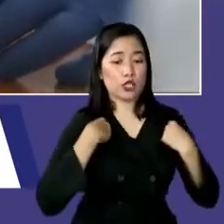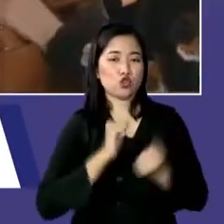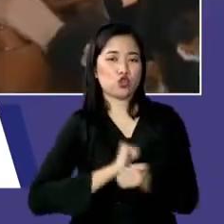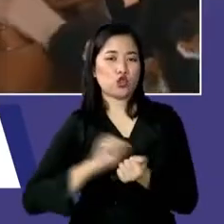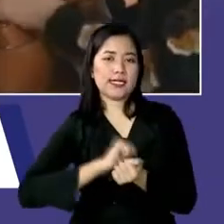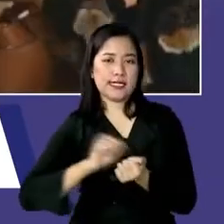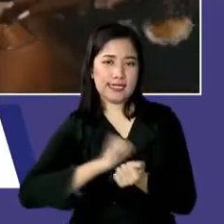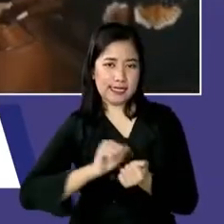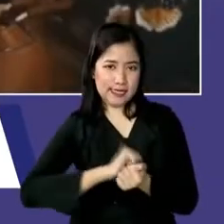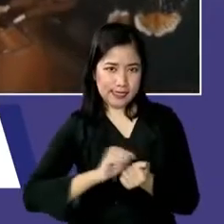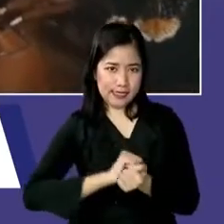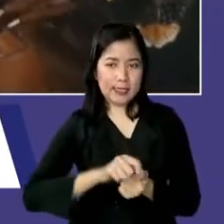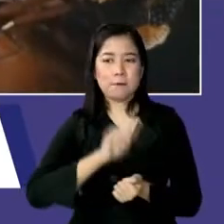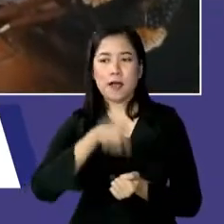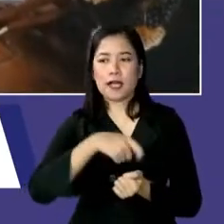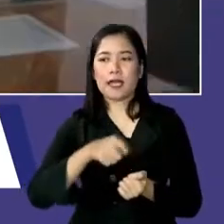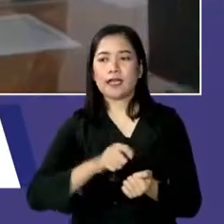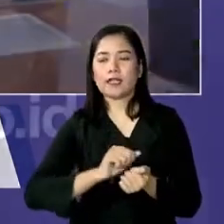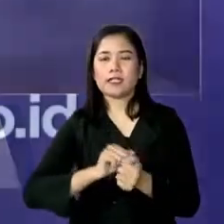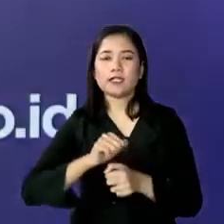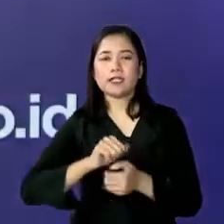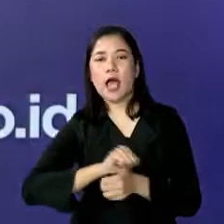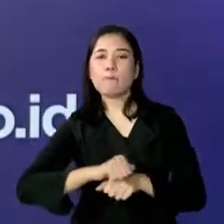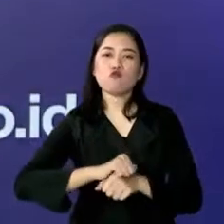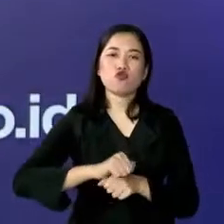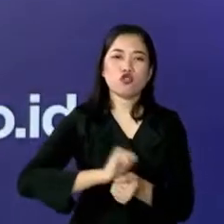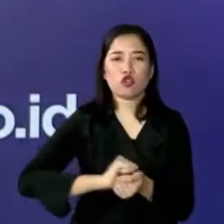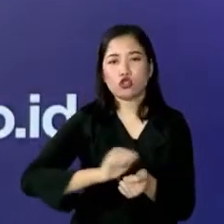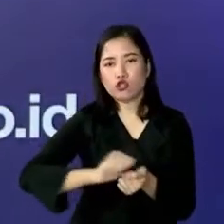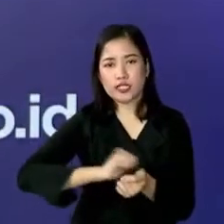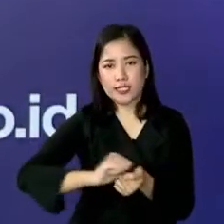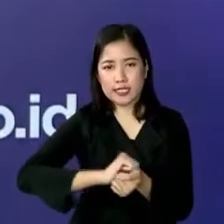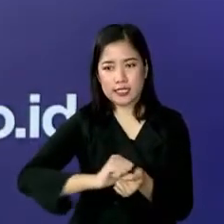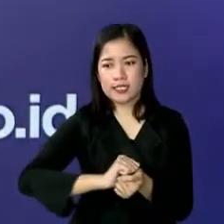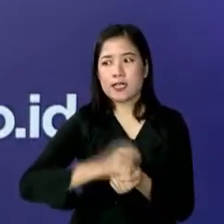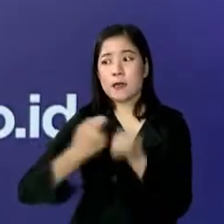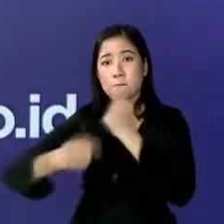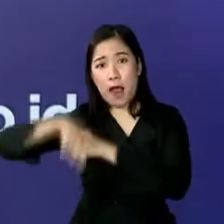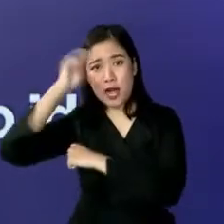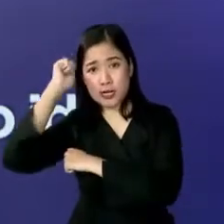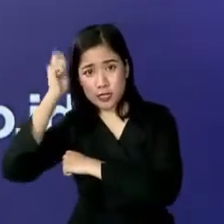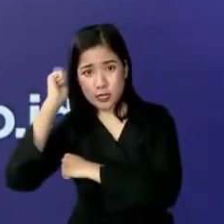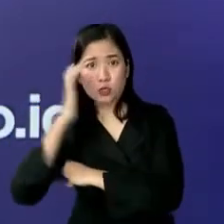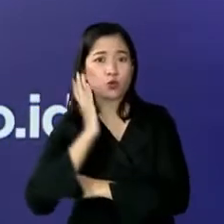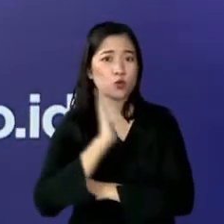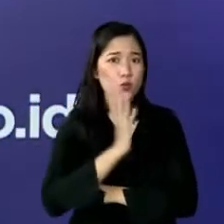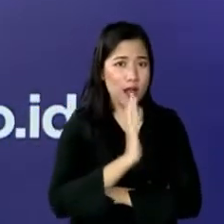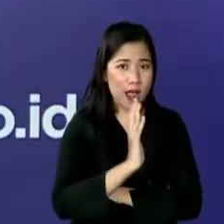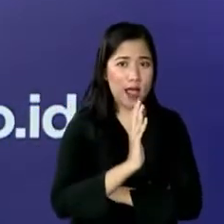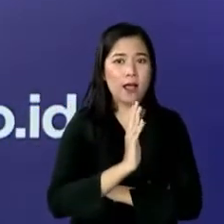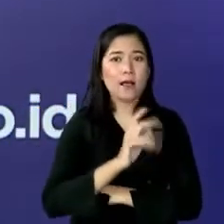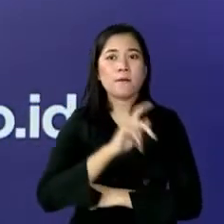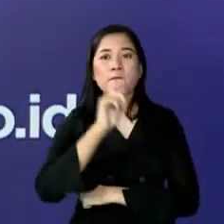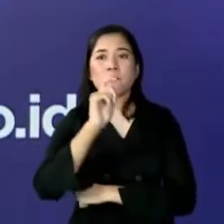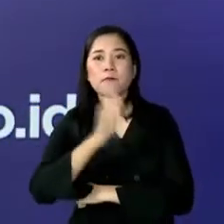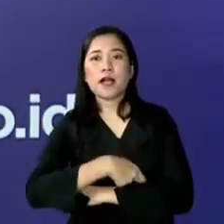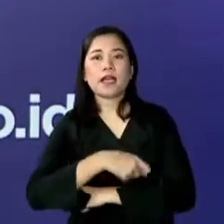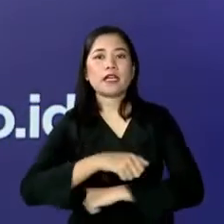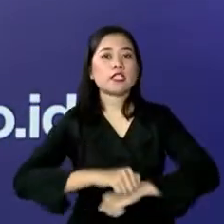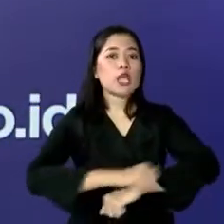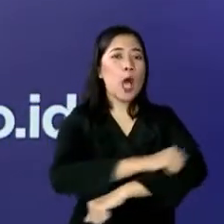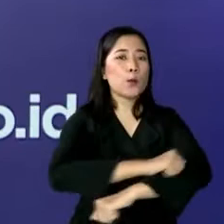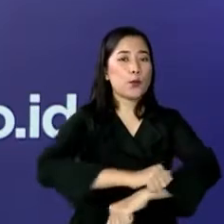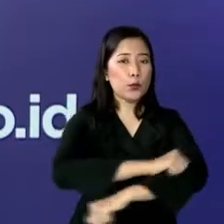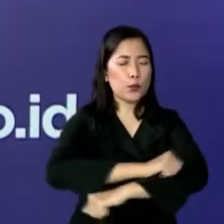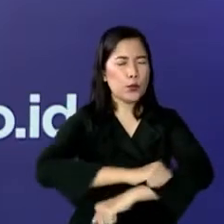dicuci dicuci menggunakan sabun kemudian setelah saya mandi saya menggunakan sabun dengan